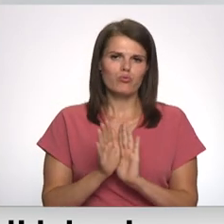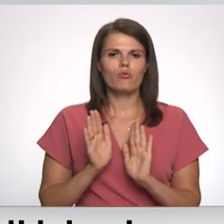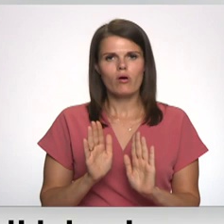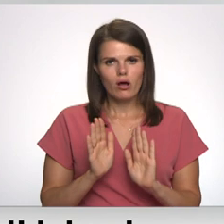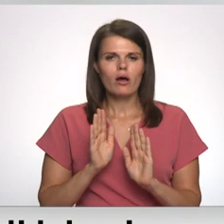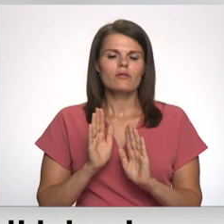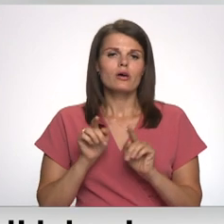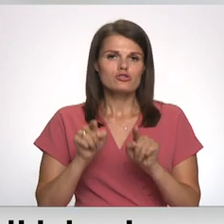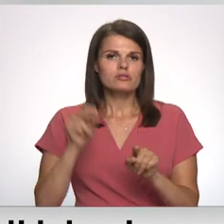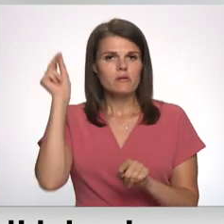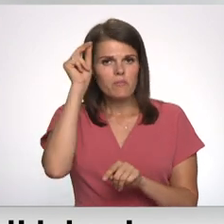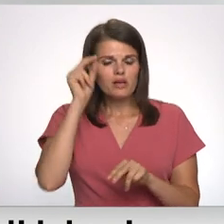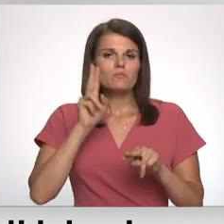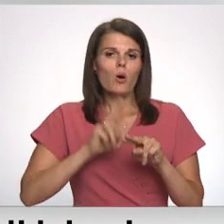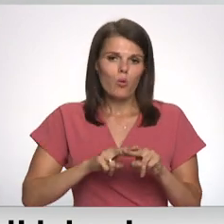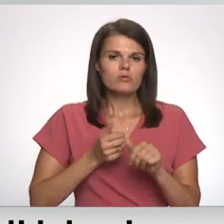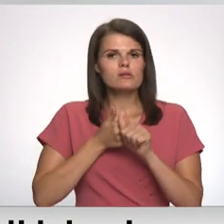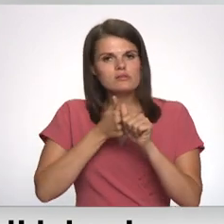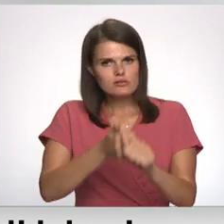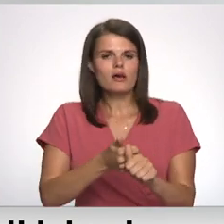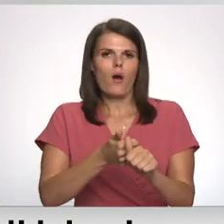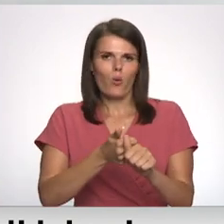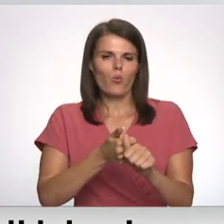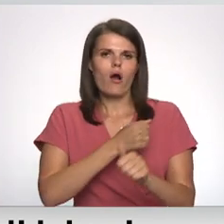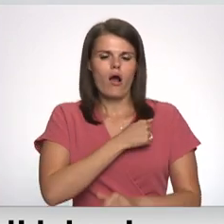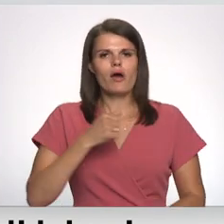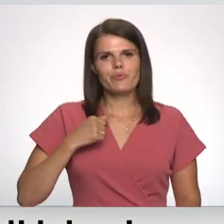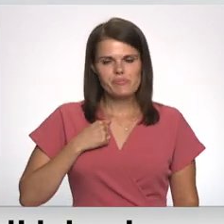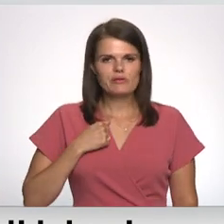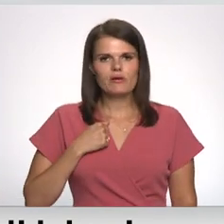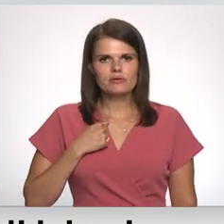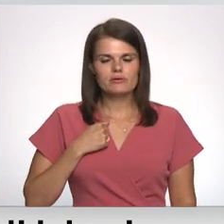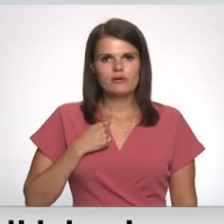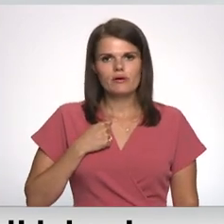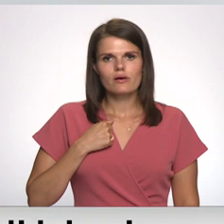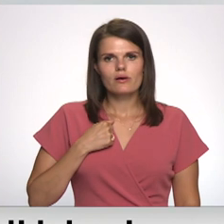mācībām un iespēja robežās arī sekot līdzi Nacionālajie bruņoto spēku